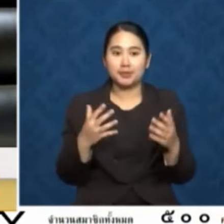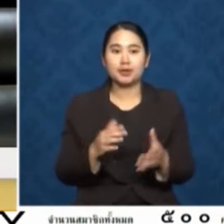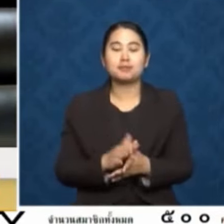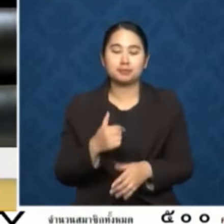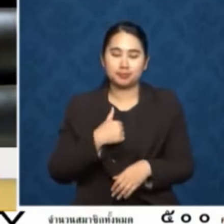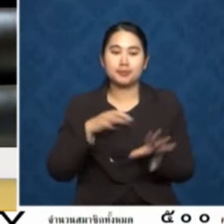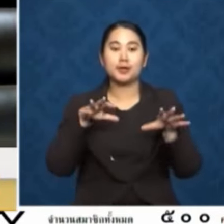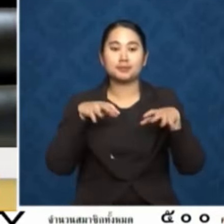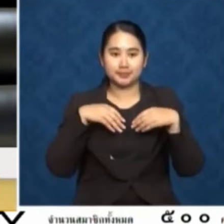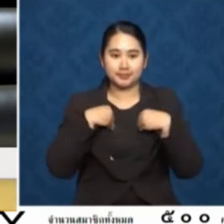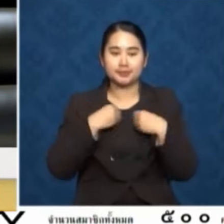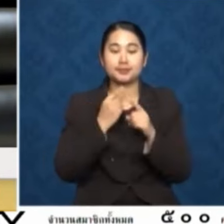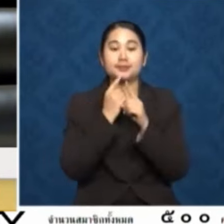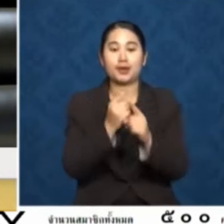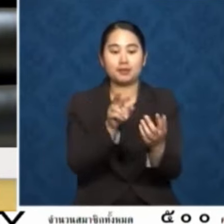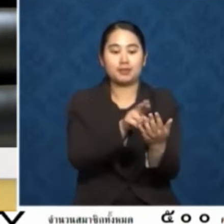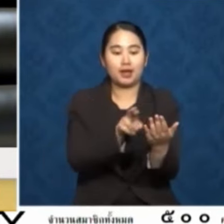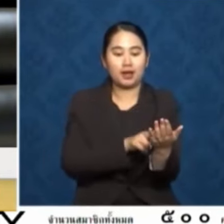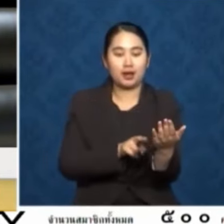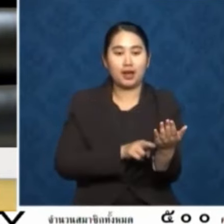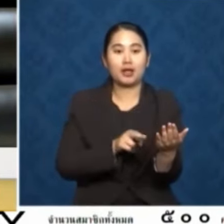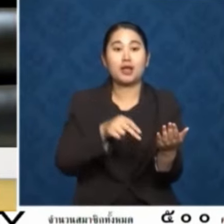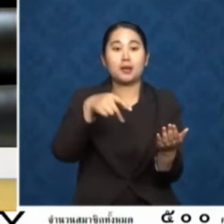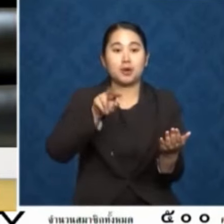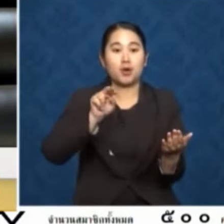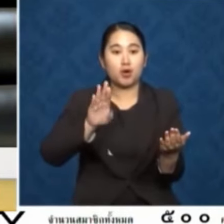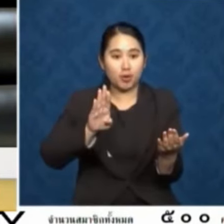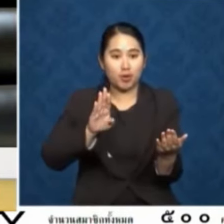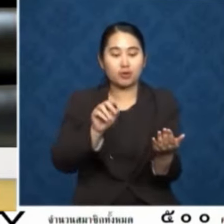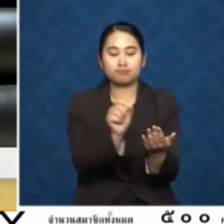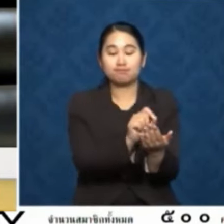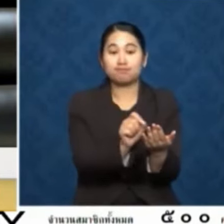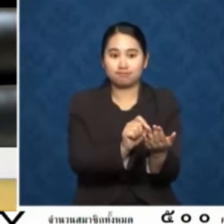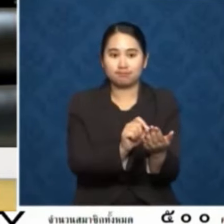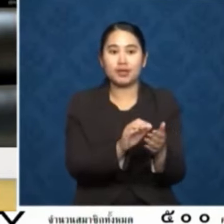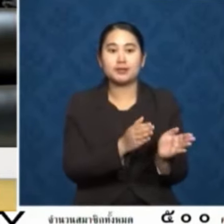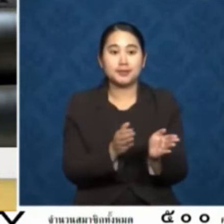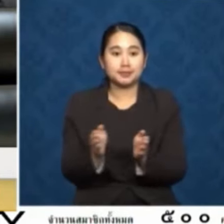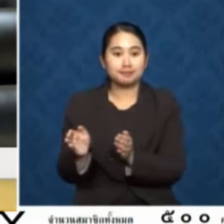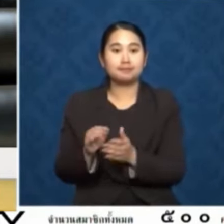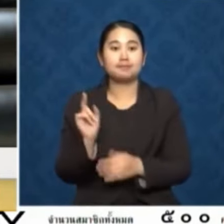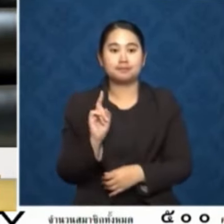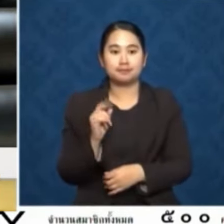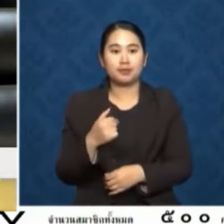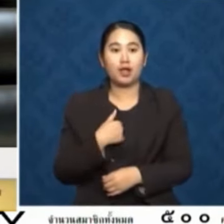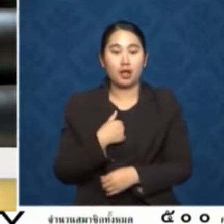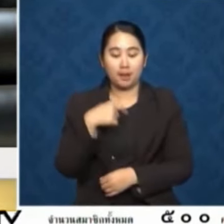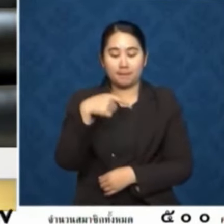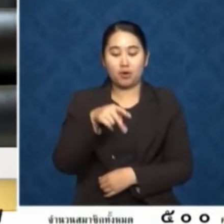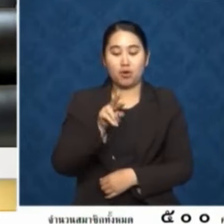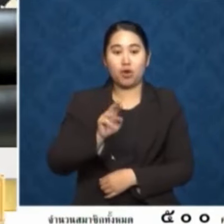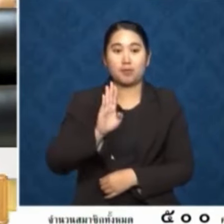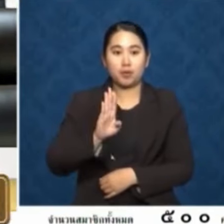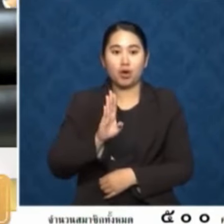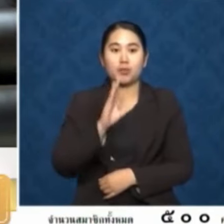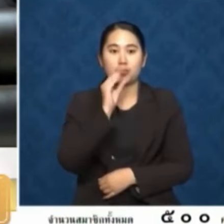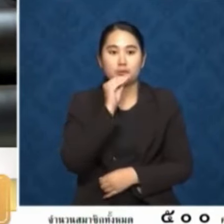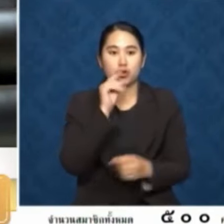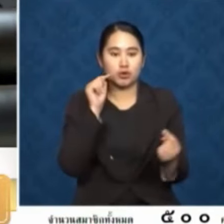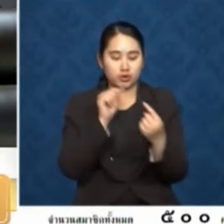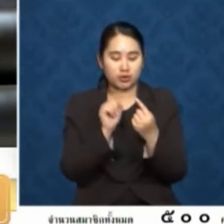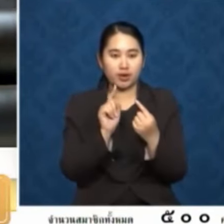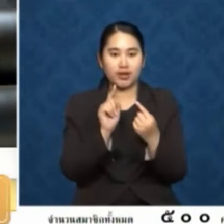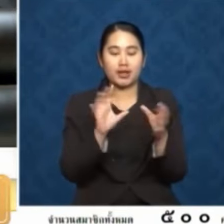งเห็นด้วยกับร่างพรบฉบับนี้นะครับอีกประเด็นหนึ่งนะครับที่พรบแบบนี้ได้เอ่ยถึงคือ